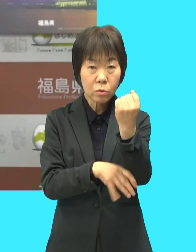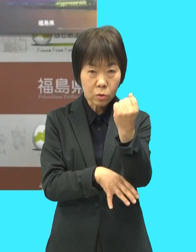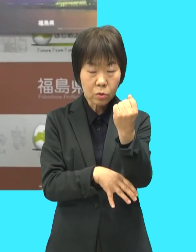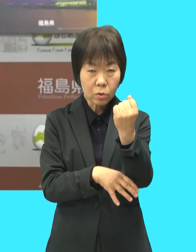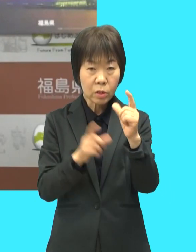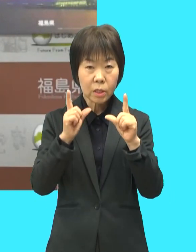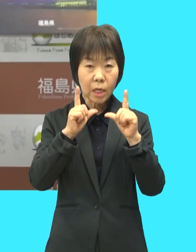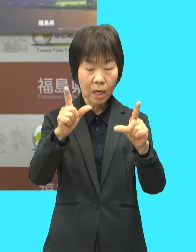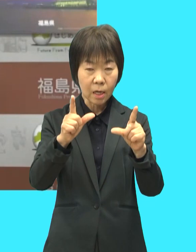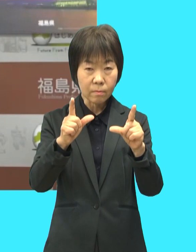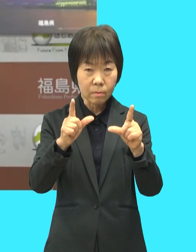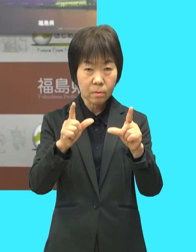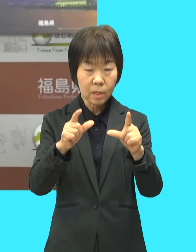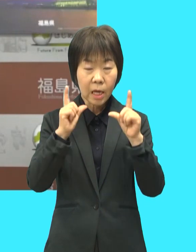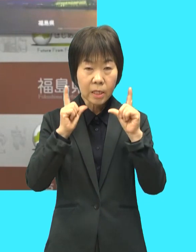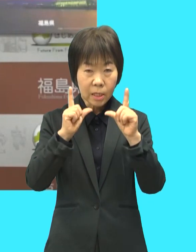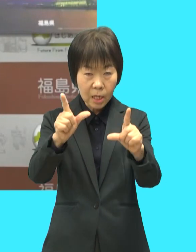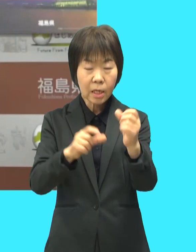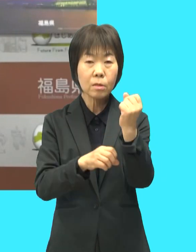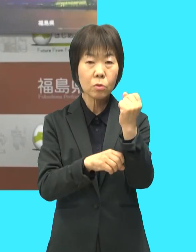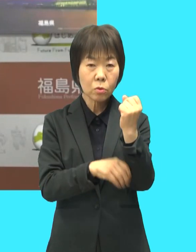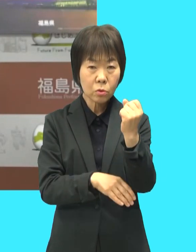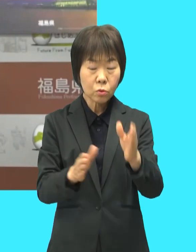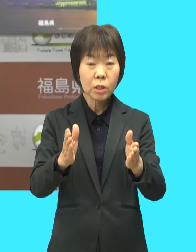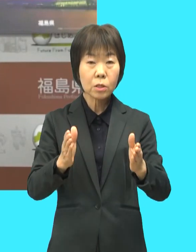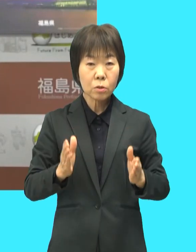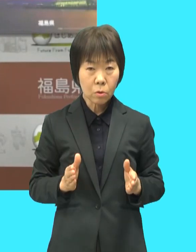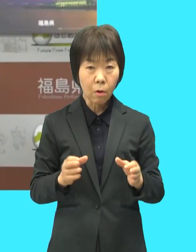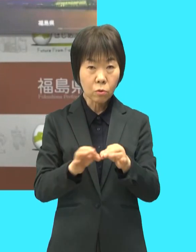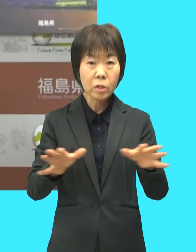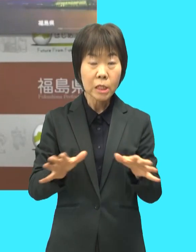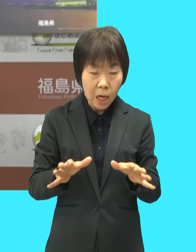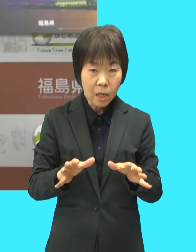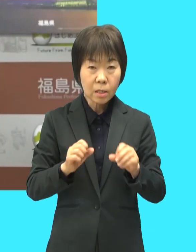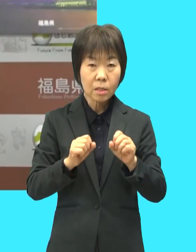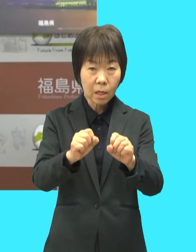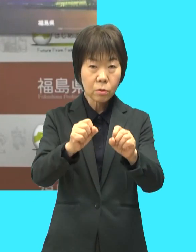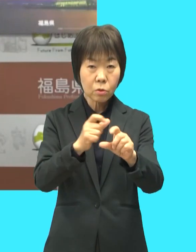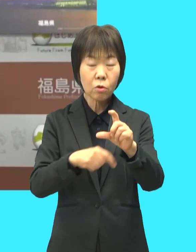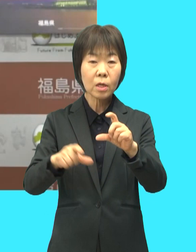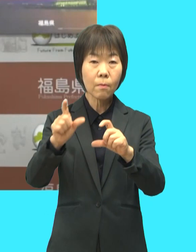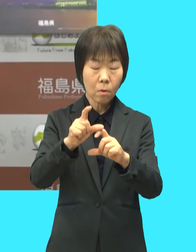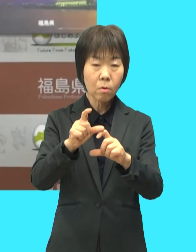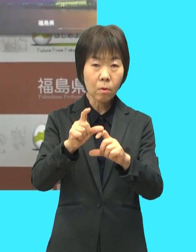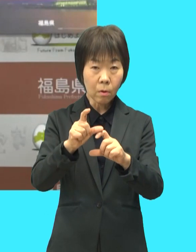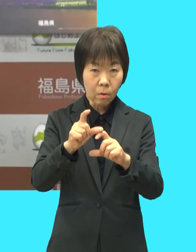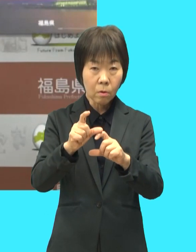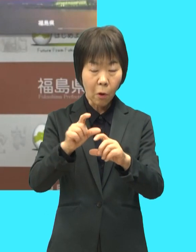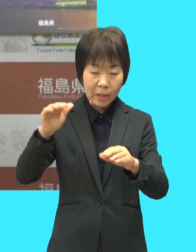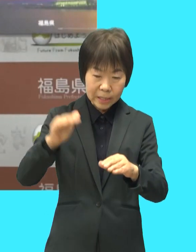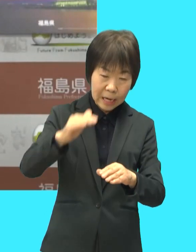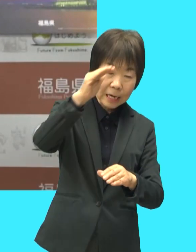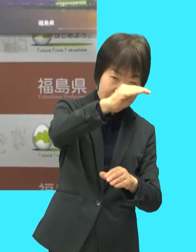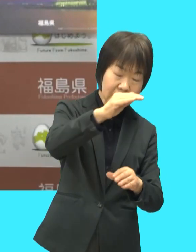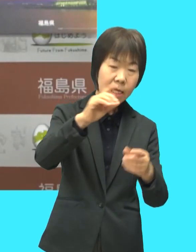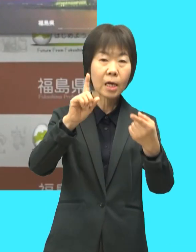言、そしてその宣言に基づく自粛をいきなり行うよりも、やはりこういった段階的な対